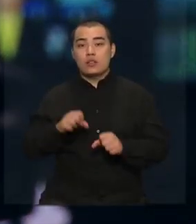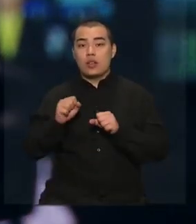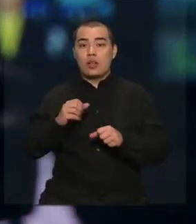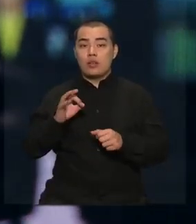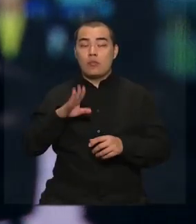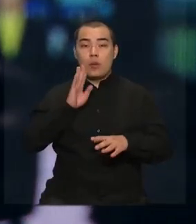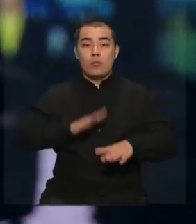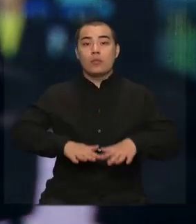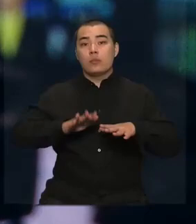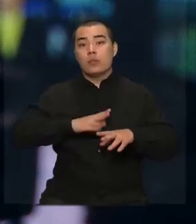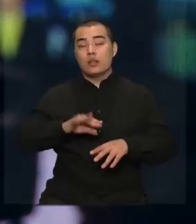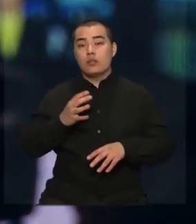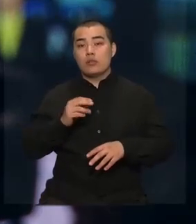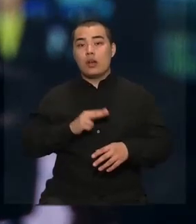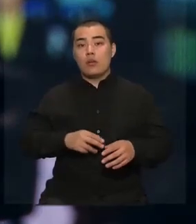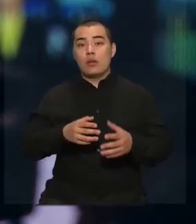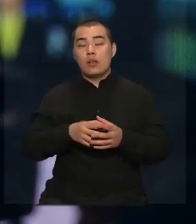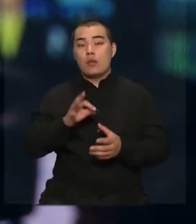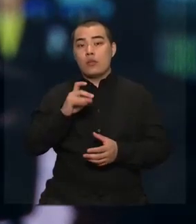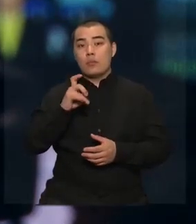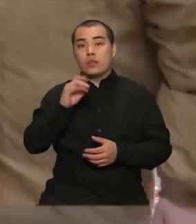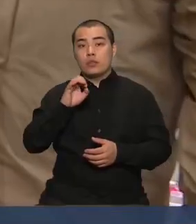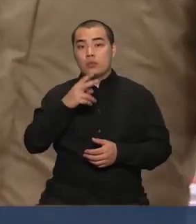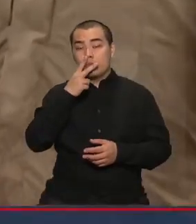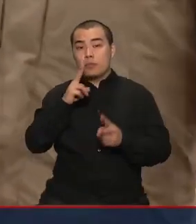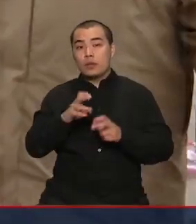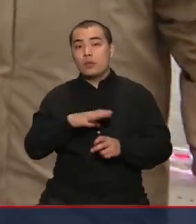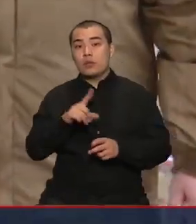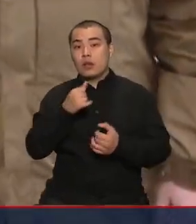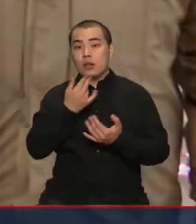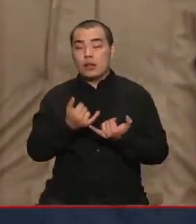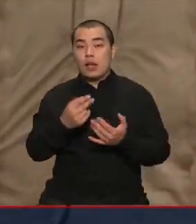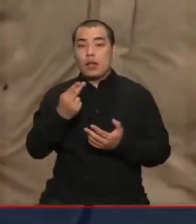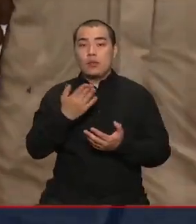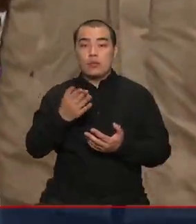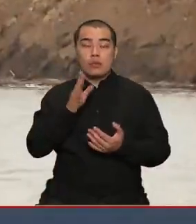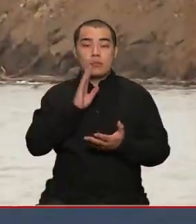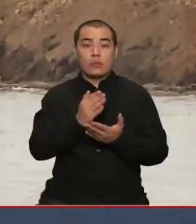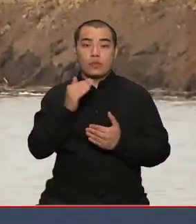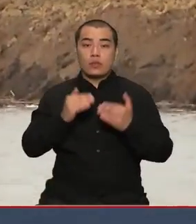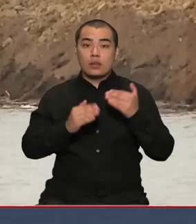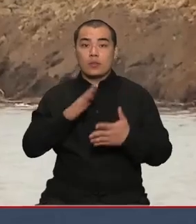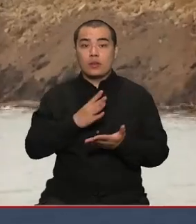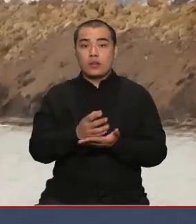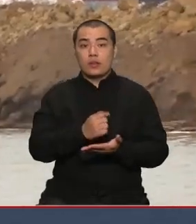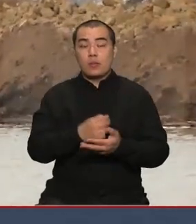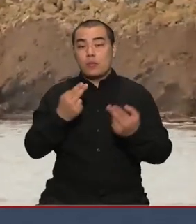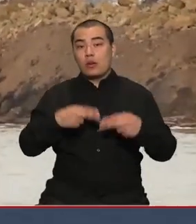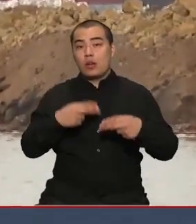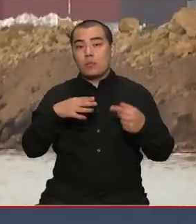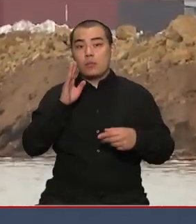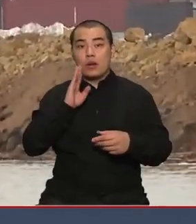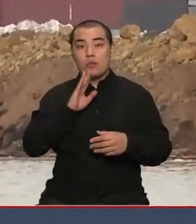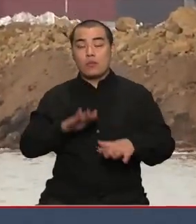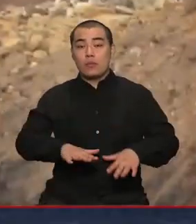от паводка. Кроме того, Улжас Бектенов проверил состояние астанинского контррегулятора, который предназначен для пропуска